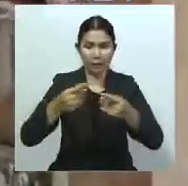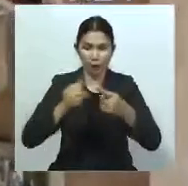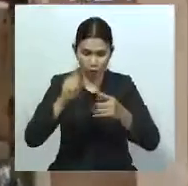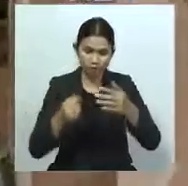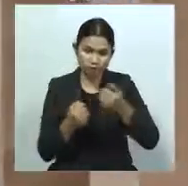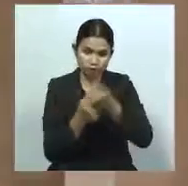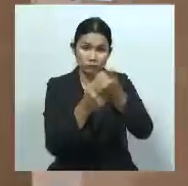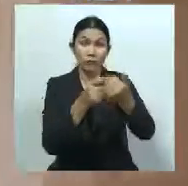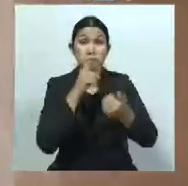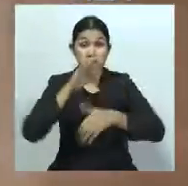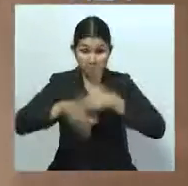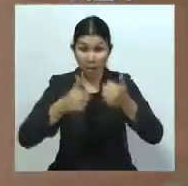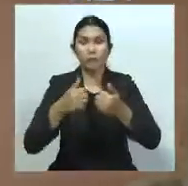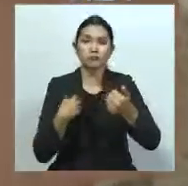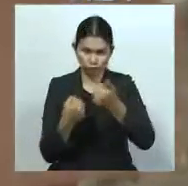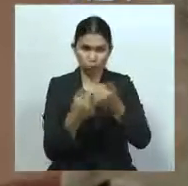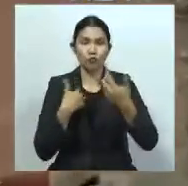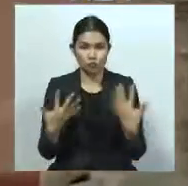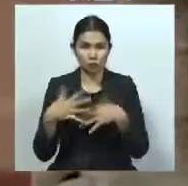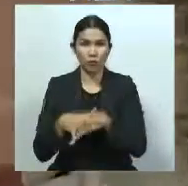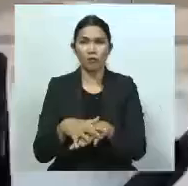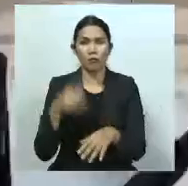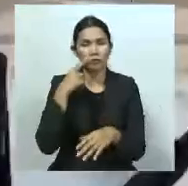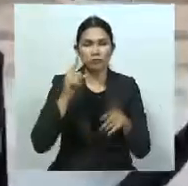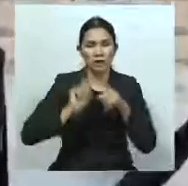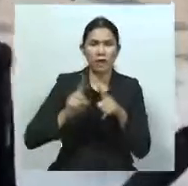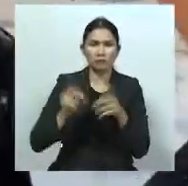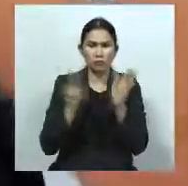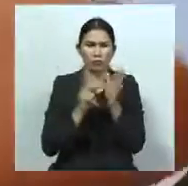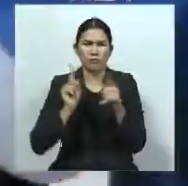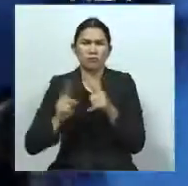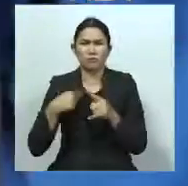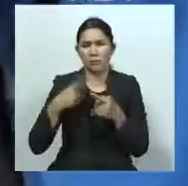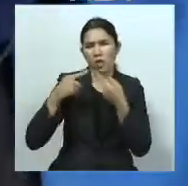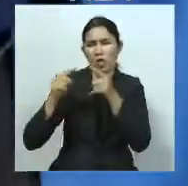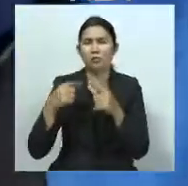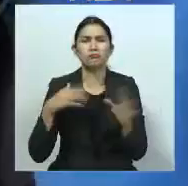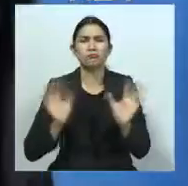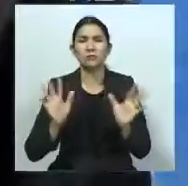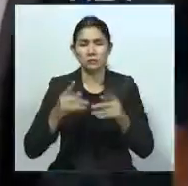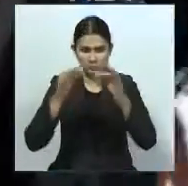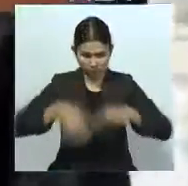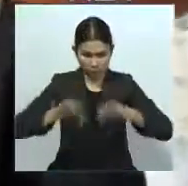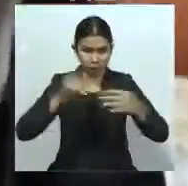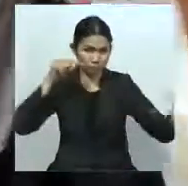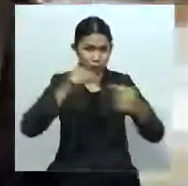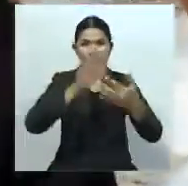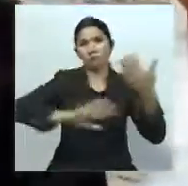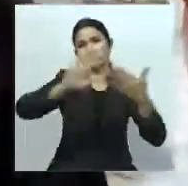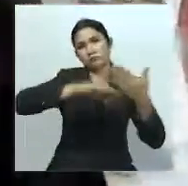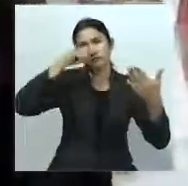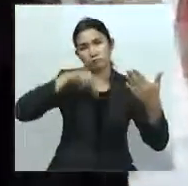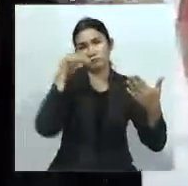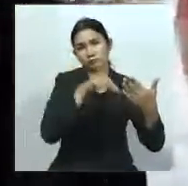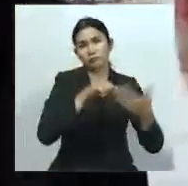ได้ก็พร้อมสนับสนุนนะคะพูดง่ายๆว่าพรรคไม่ได้มีเงื่อนไขอะไรนะคะแค่ดูเรื่องของการเดินหน้าของประเทศเป็นหลักนะคะพรรคชาติไทยพัฒ